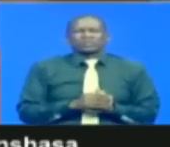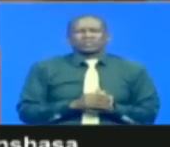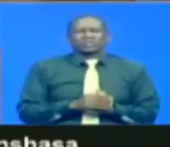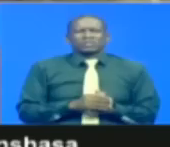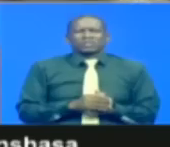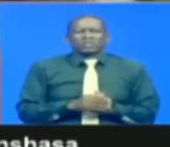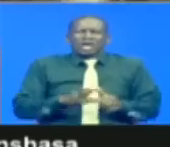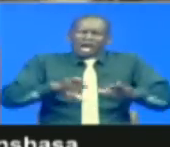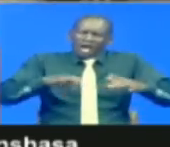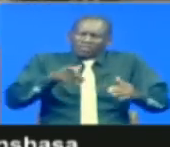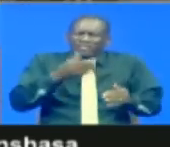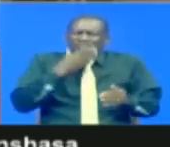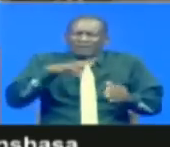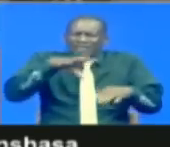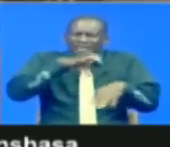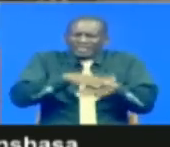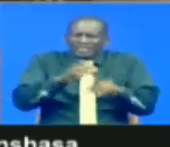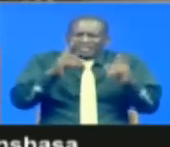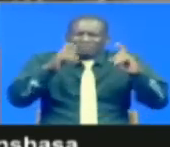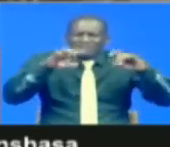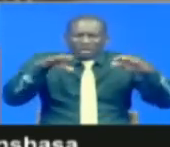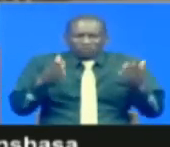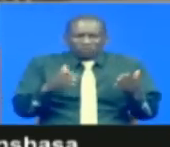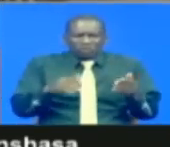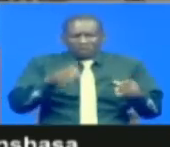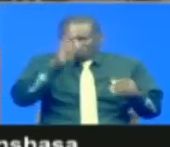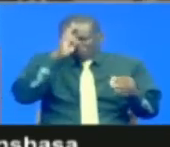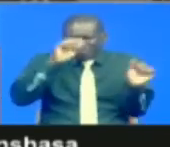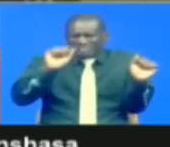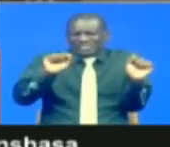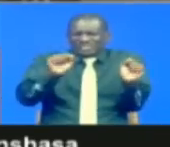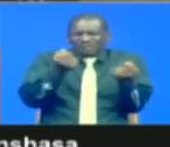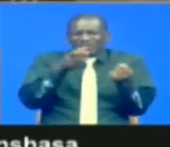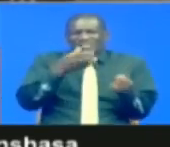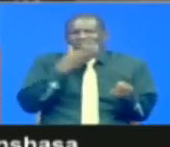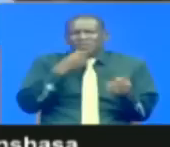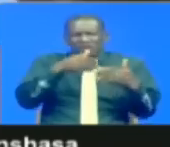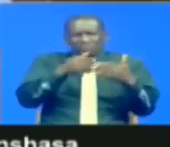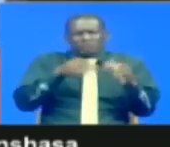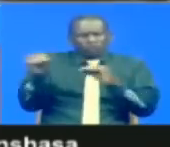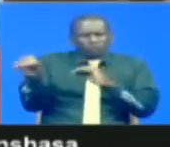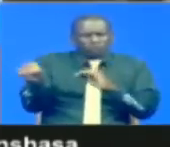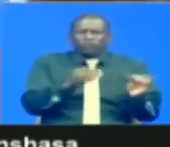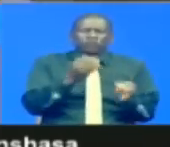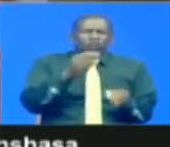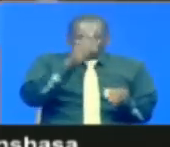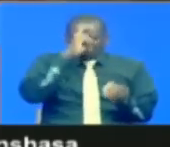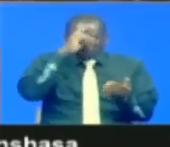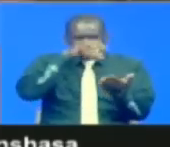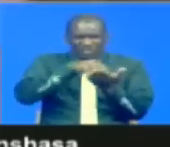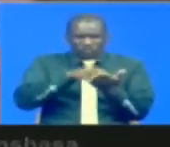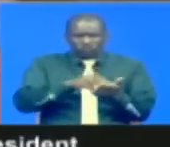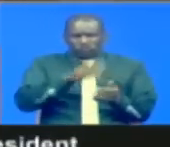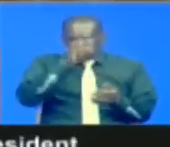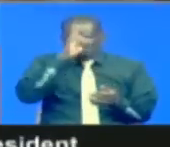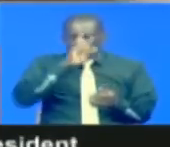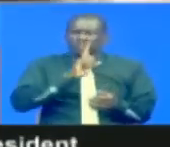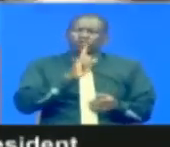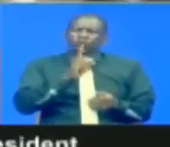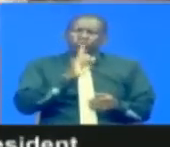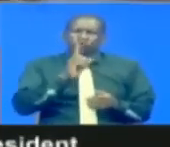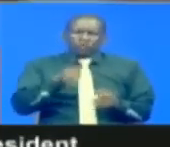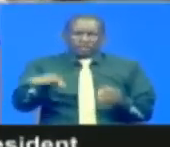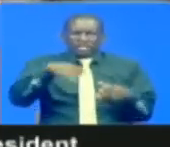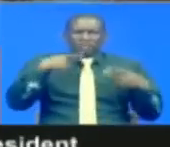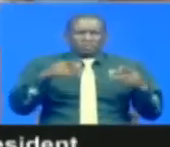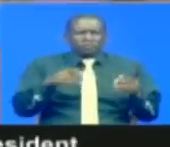anazipata namna gani? Police rescued Lumula before taking him to Kabras police station. The police cautioned the residents against taking